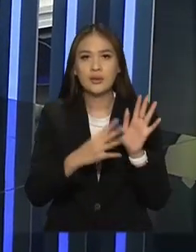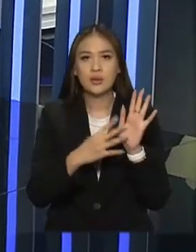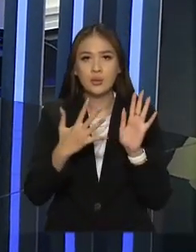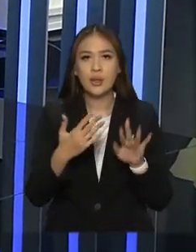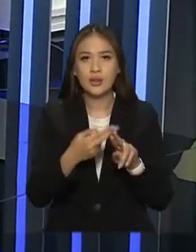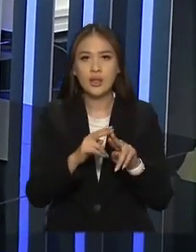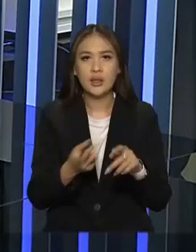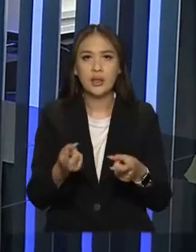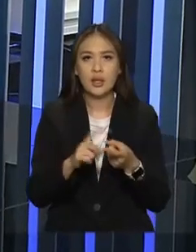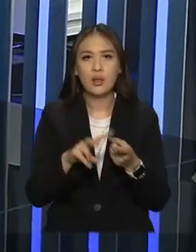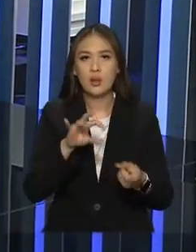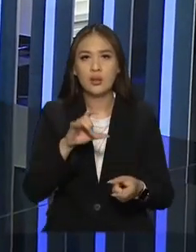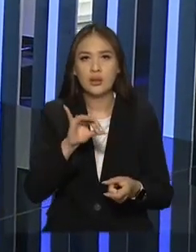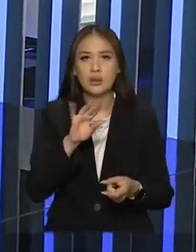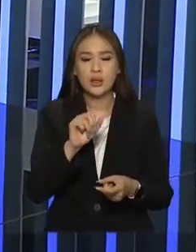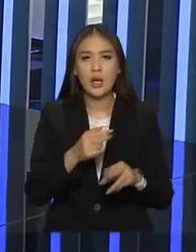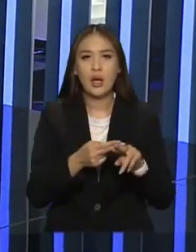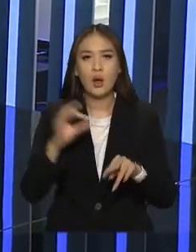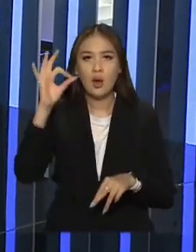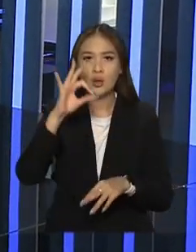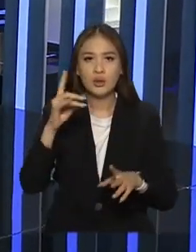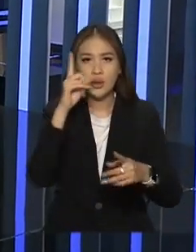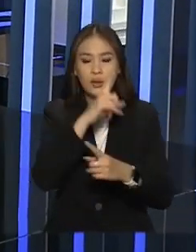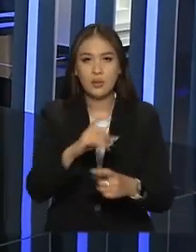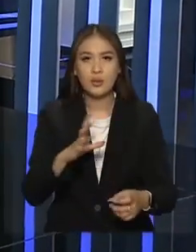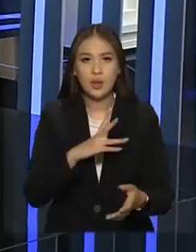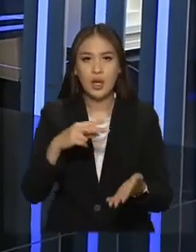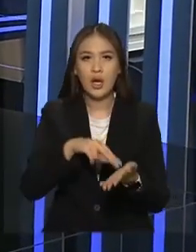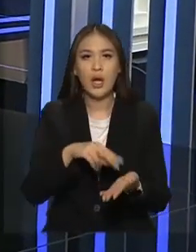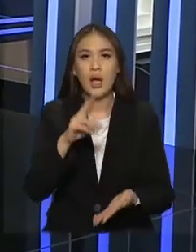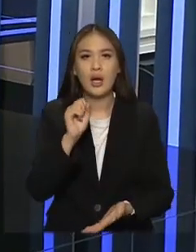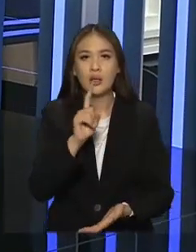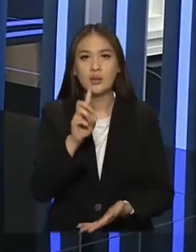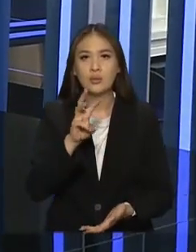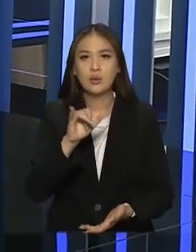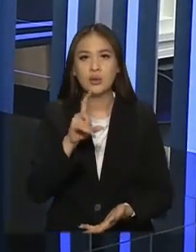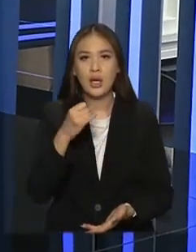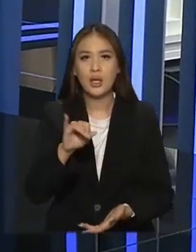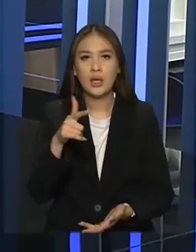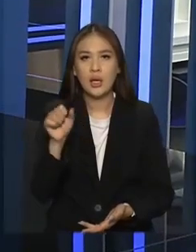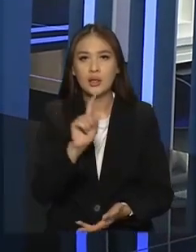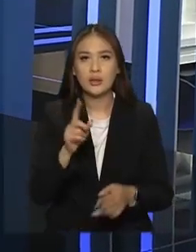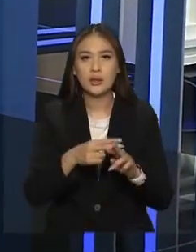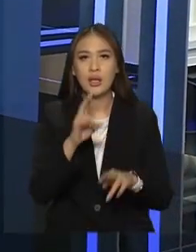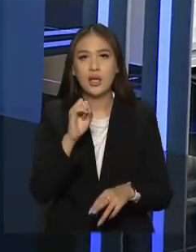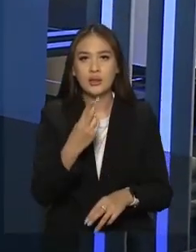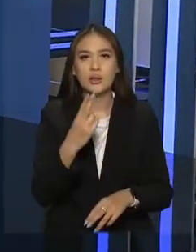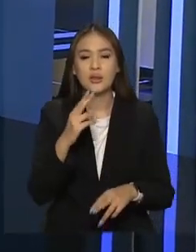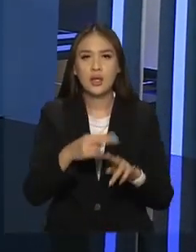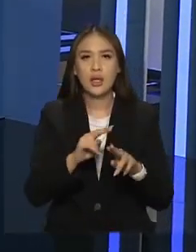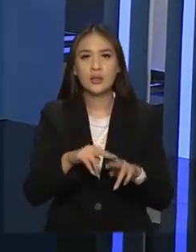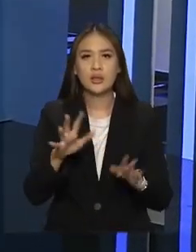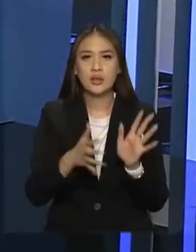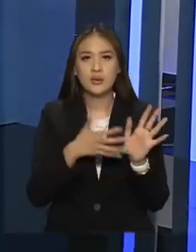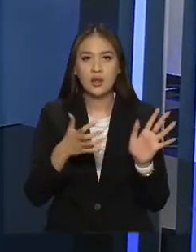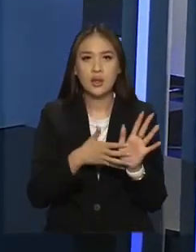связаны с логистикой об этом сегодня заявили представители касмунной газа по данным нас компании дефицита топлива нет